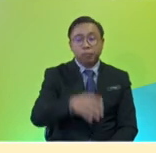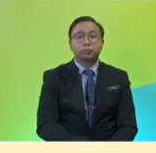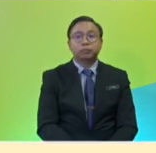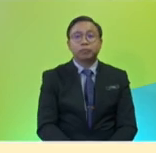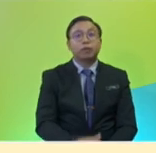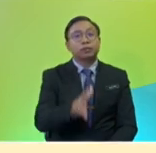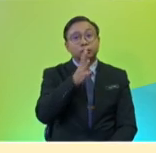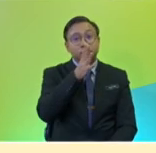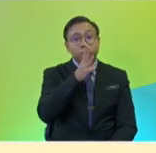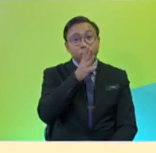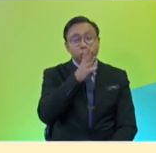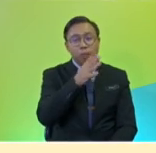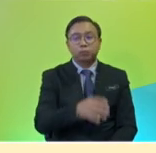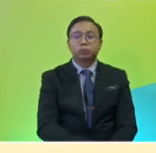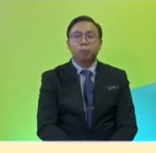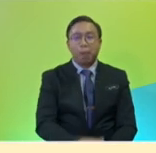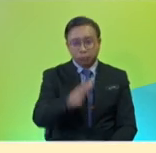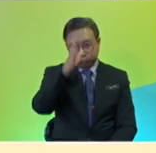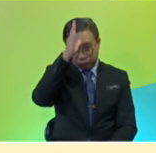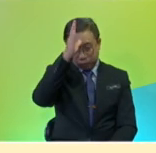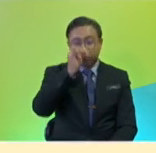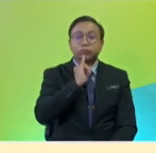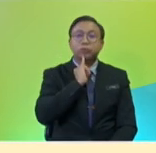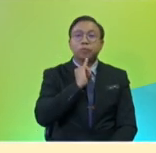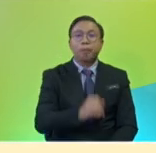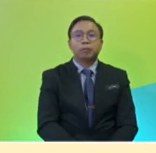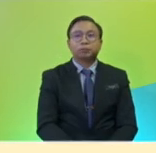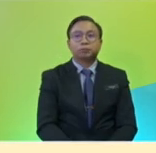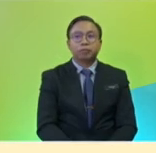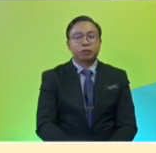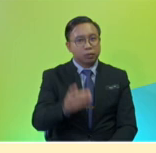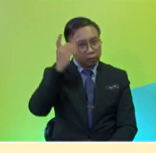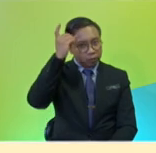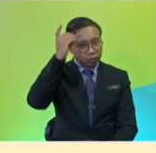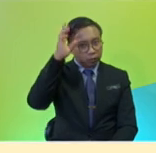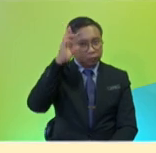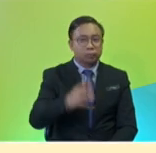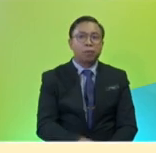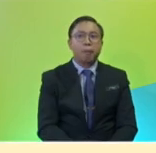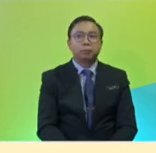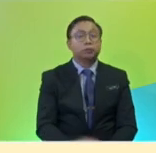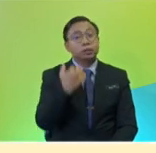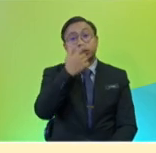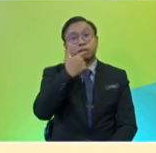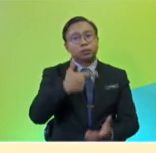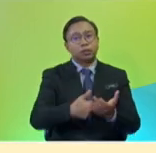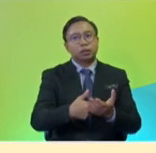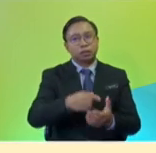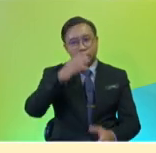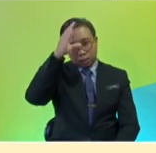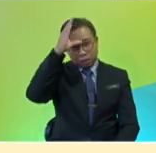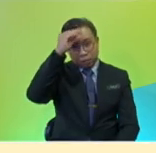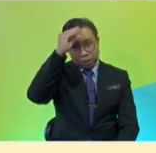Ayah dan ibu. Ibu dan bapa. Lagi, Tarshan. Siapa lagi? Abang